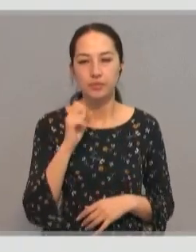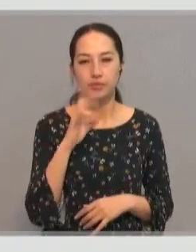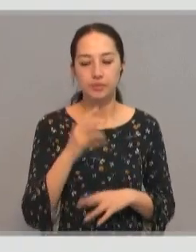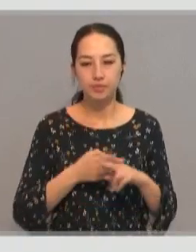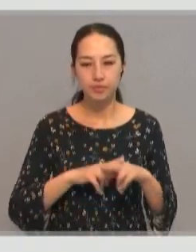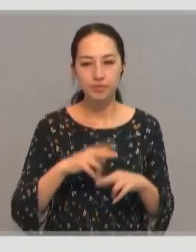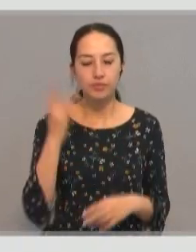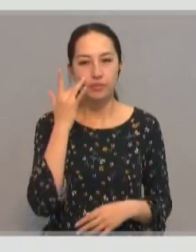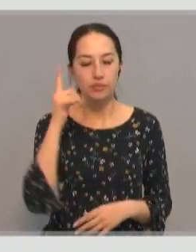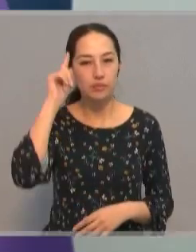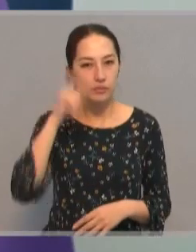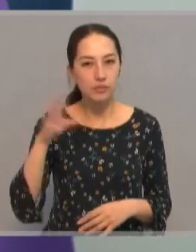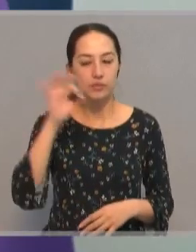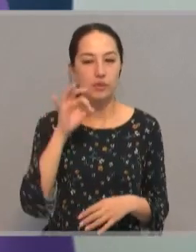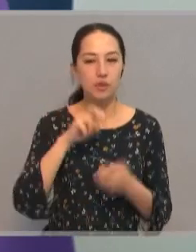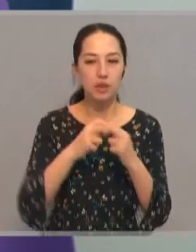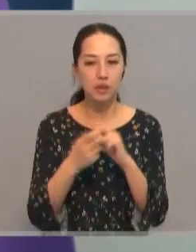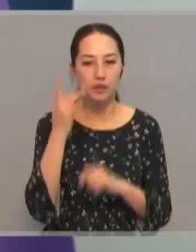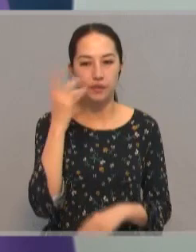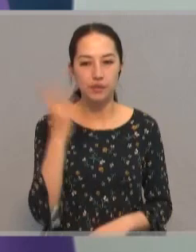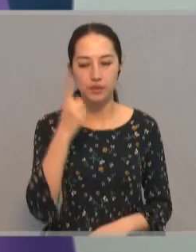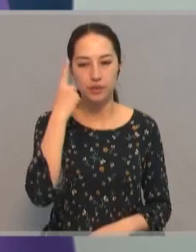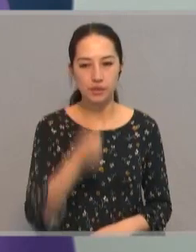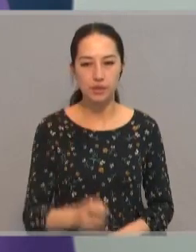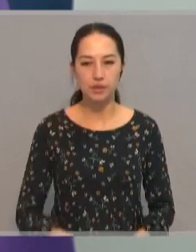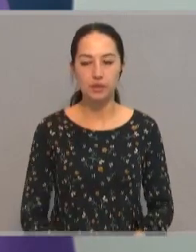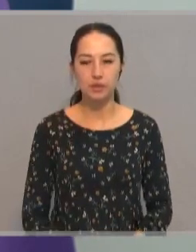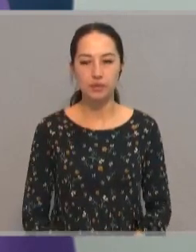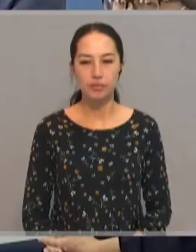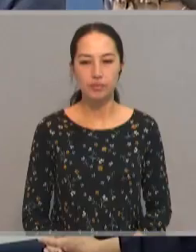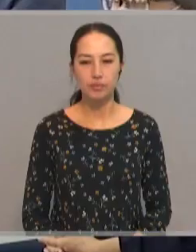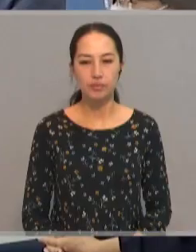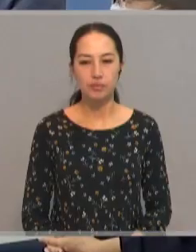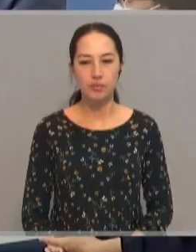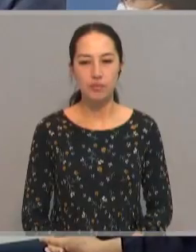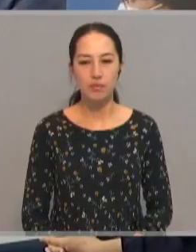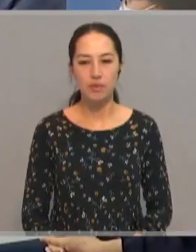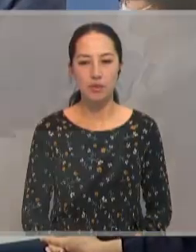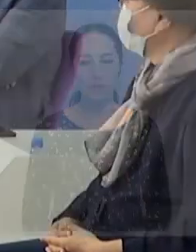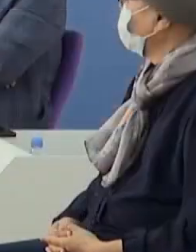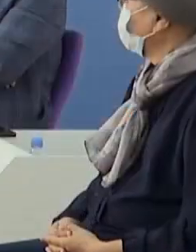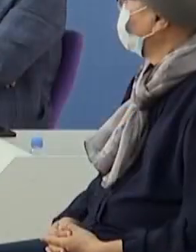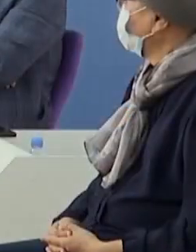құзырында екендігі тағы бір мәрте ескертілді. Гүлнар Асқарқызы, Әли Мәлік, Ербол Мақашев, жаңалықтар.